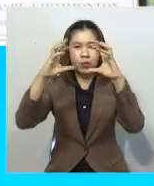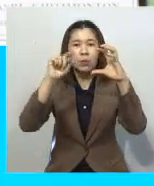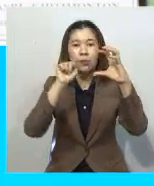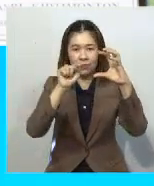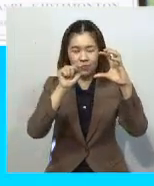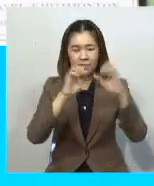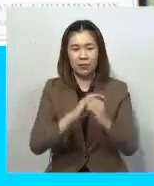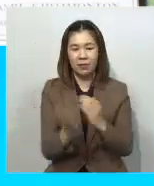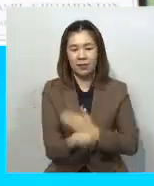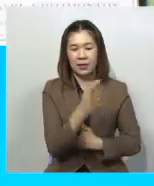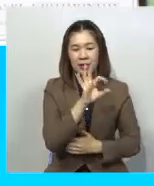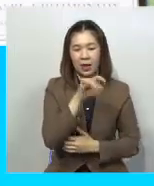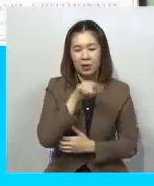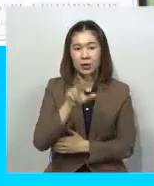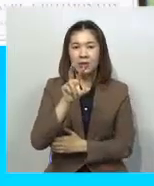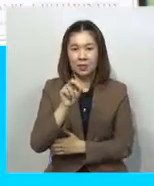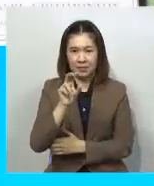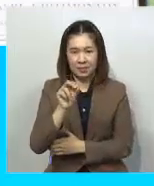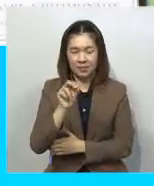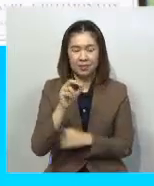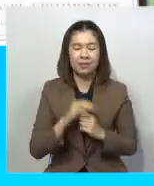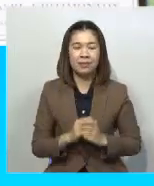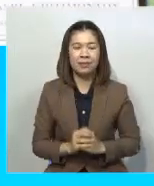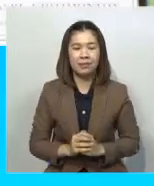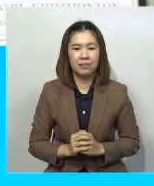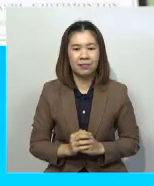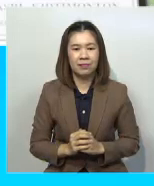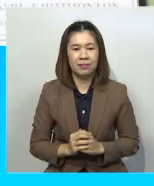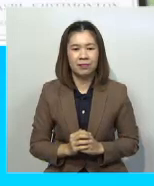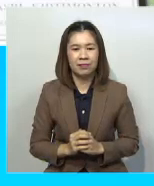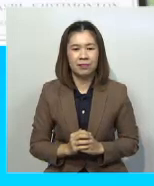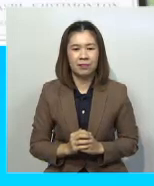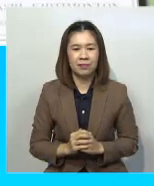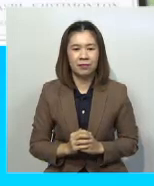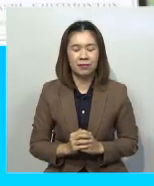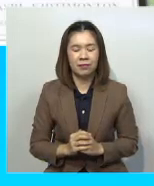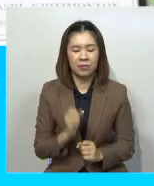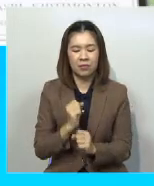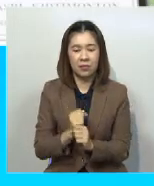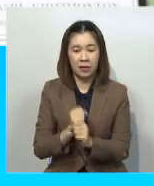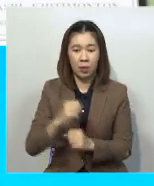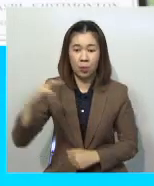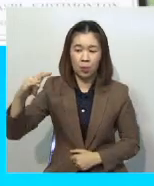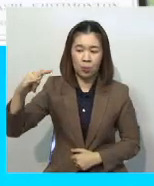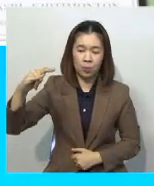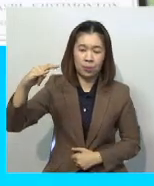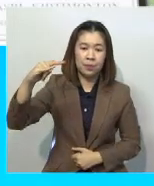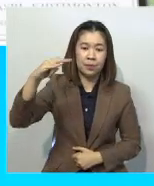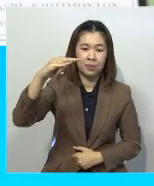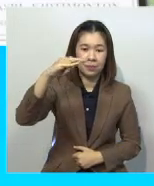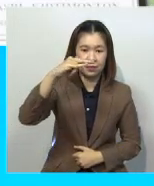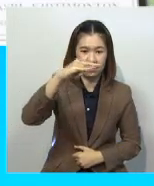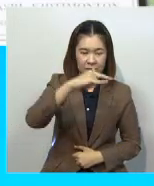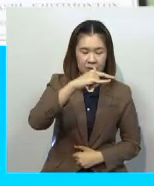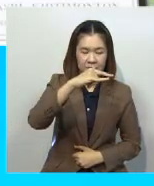า 9:30 นนะครับโดยการเป็นการบินตามแนวจากทิศตะวันตก